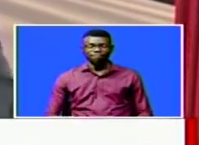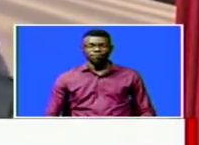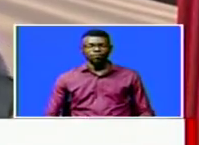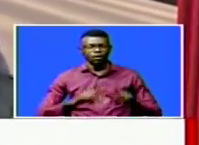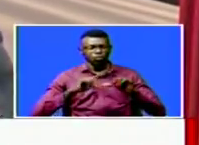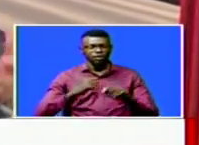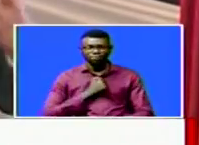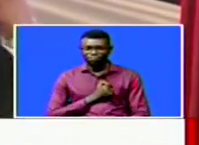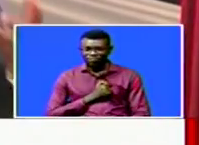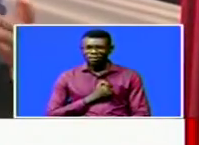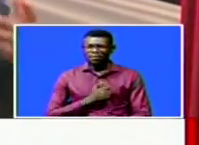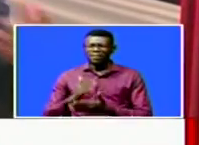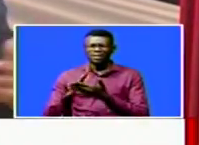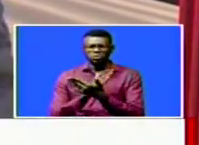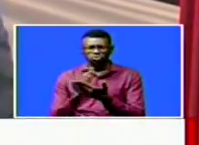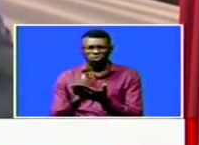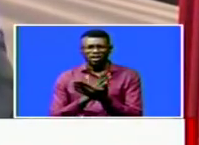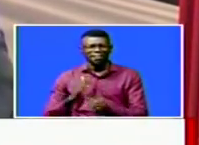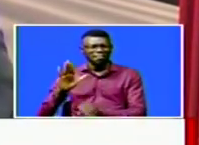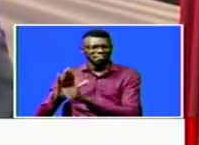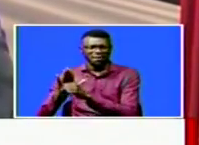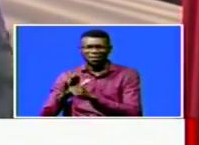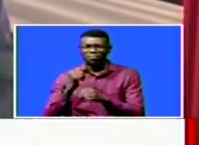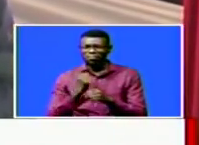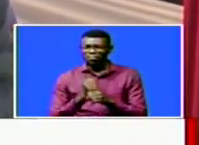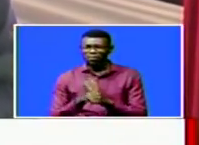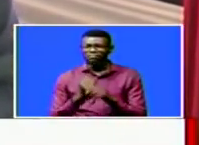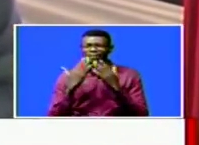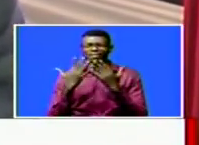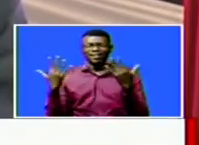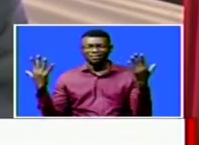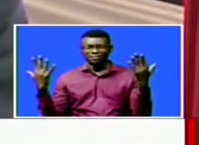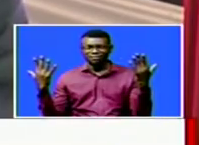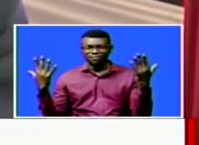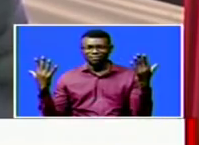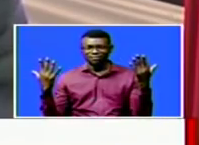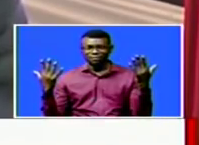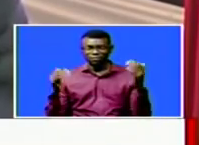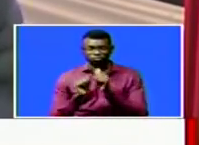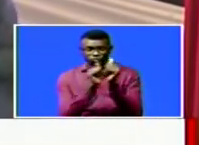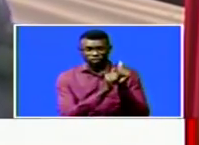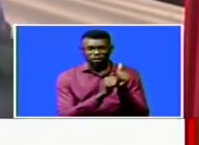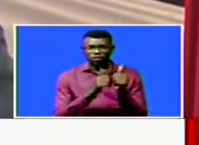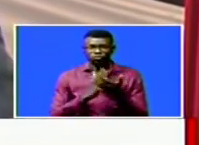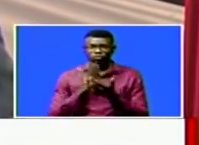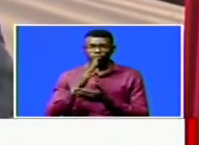whom we have shared many, many, many great things together over the years. We shall miss